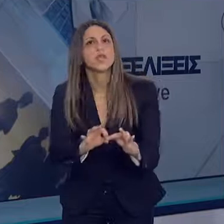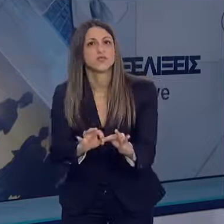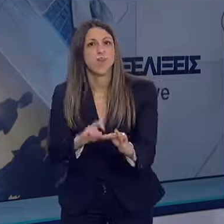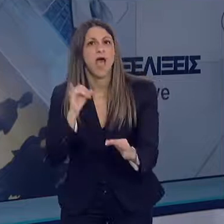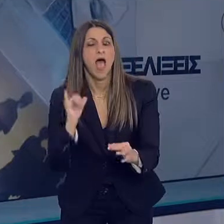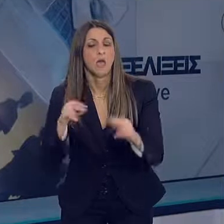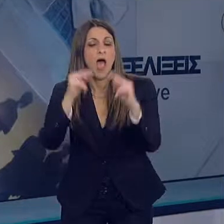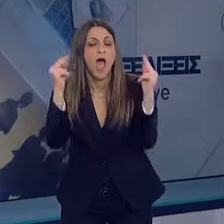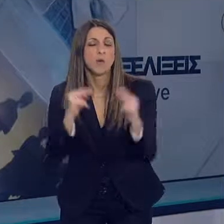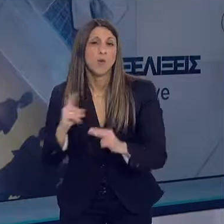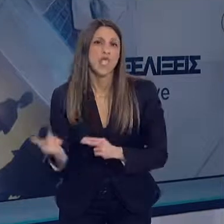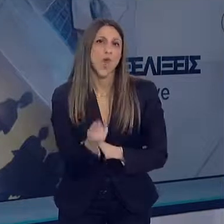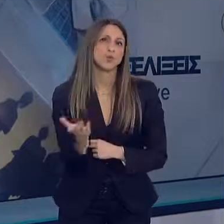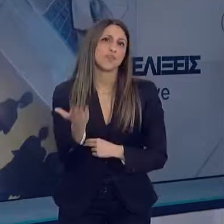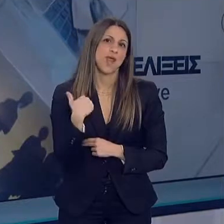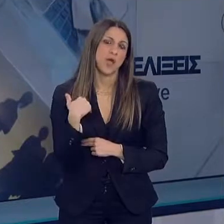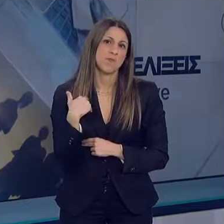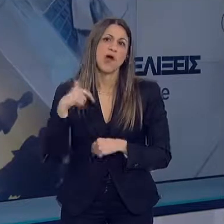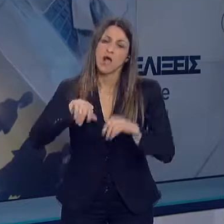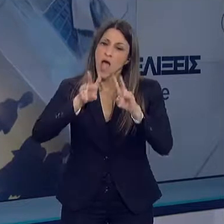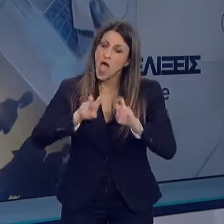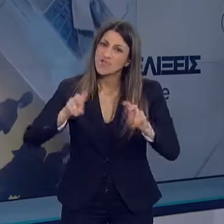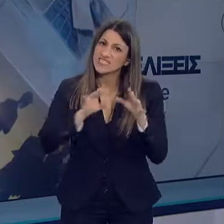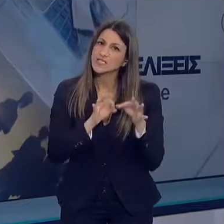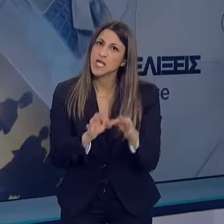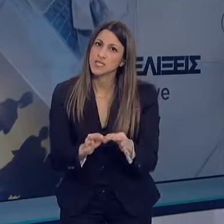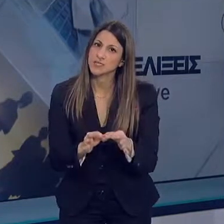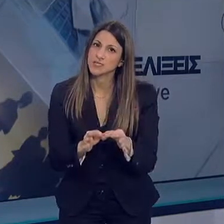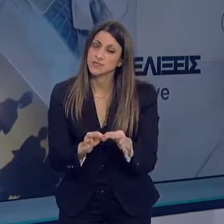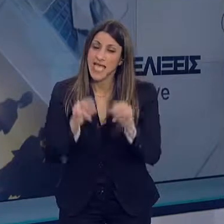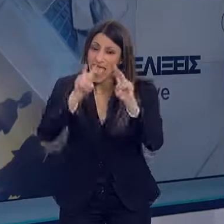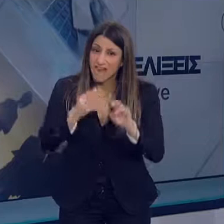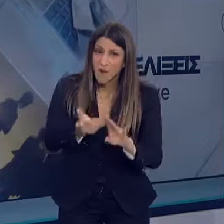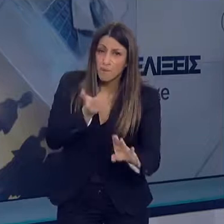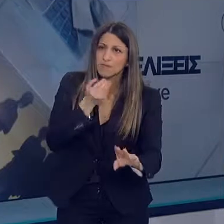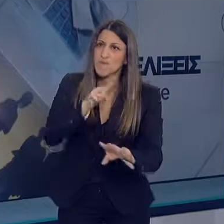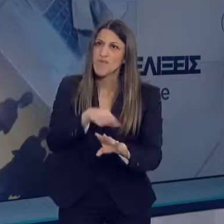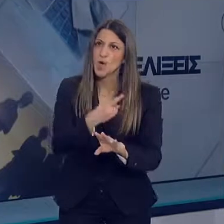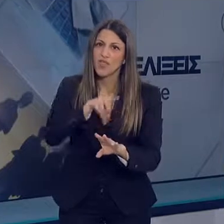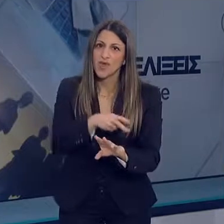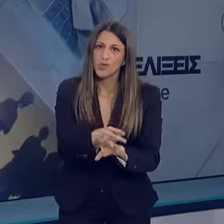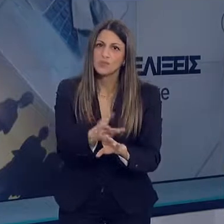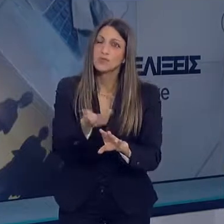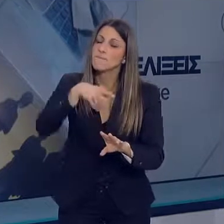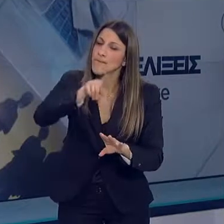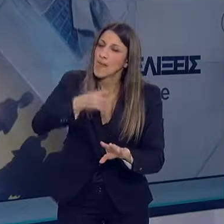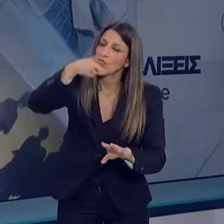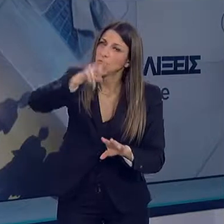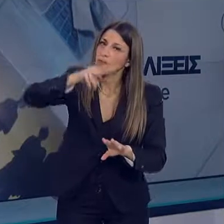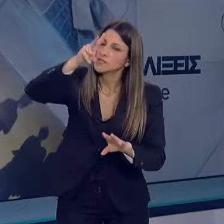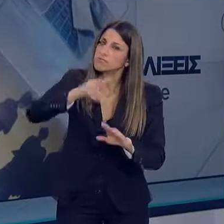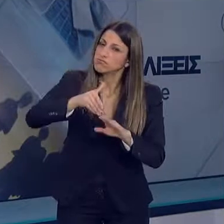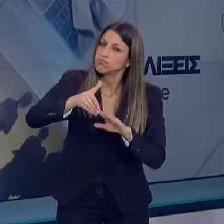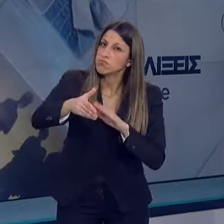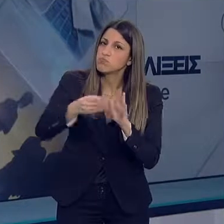μόνο στην φάση των πρώτων ωρών, αλλά διαρκεί μέχρι εκείνου του σημείου που μέσα και από διάφορα σενάρια που τρέχουμε να μπορέσουμε να